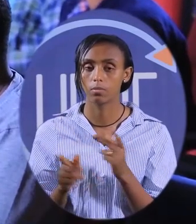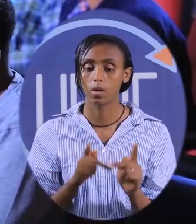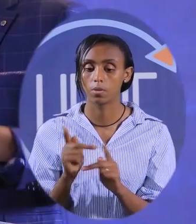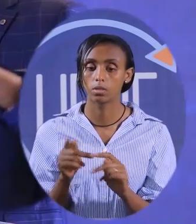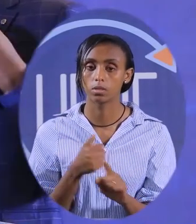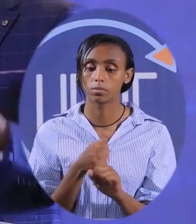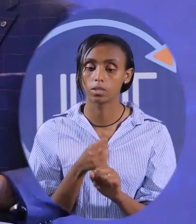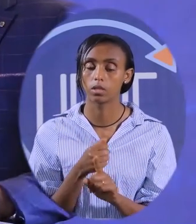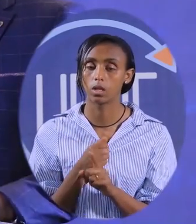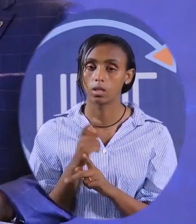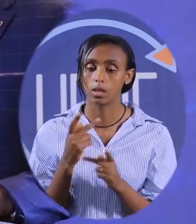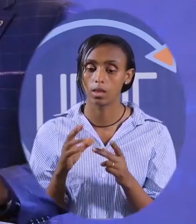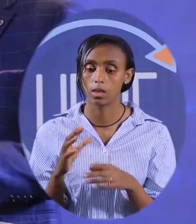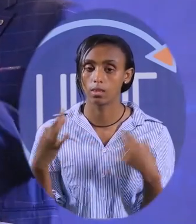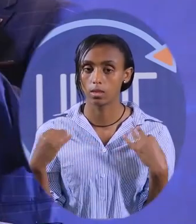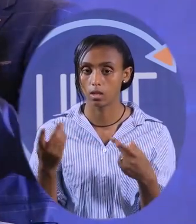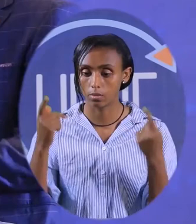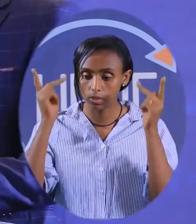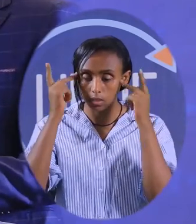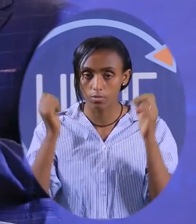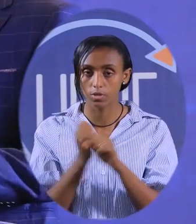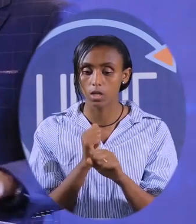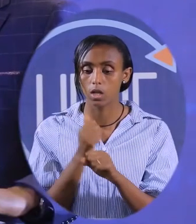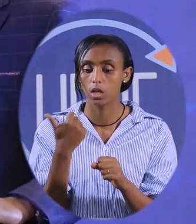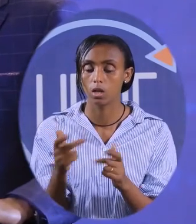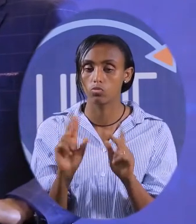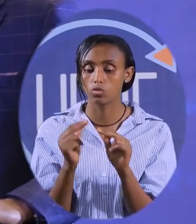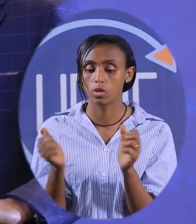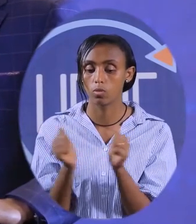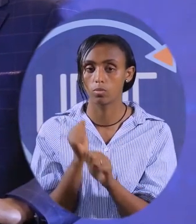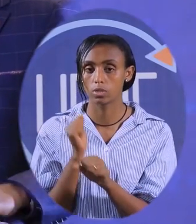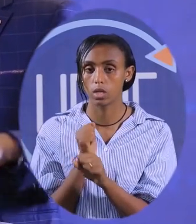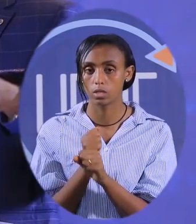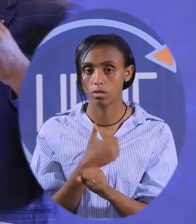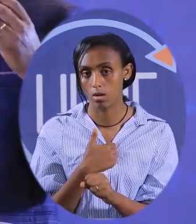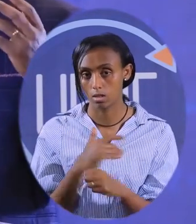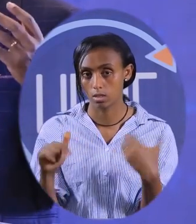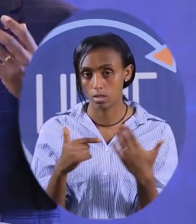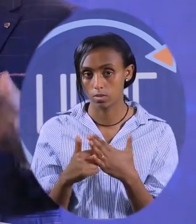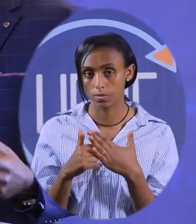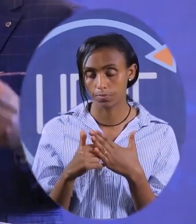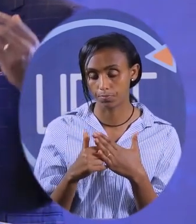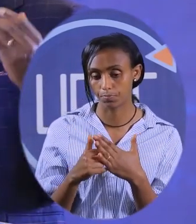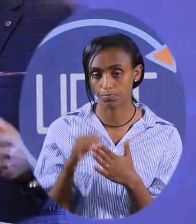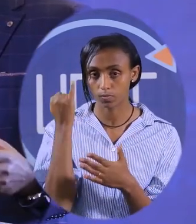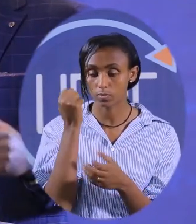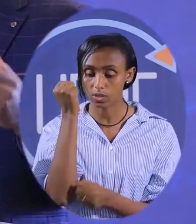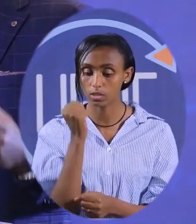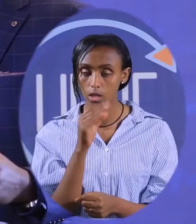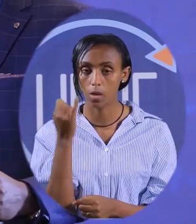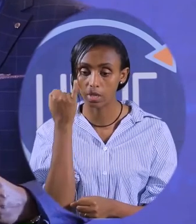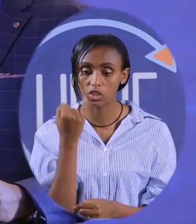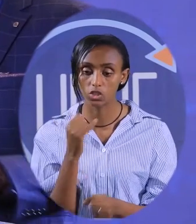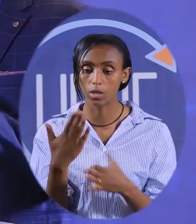የማህበረሰብ ንቅናቄ ጤና ሚኒስቴርም ይሰራል፣ ከሌሎች አጋሮች ጋራም የሚሰራ ስራ አለ። ስለዚህ የመቀንጨርና